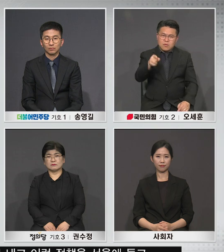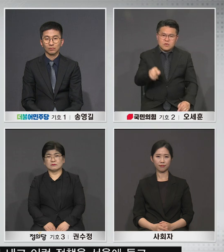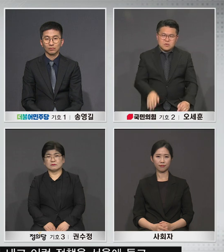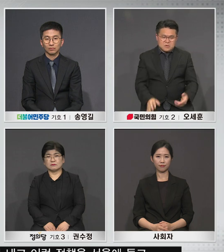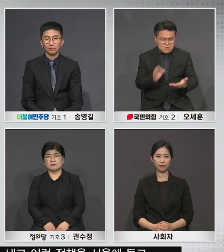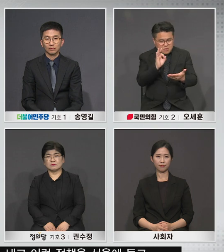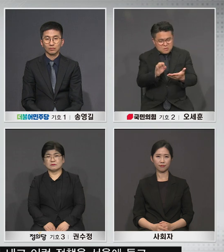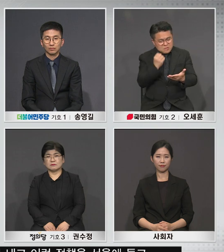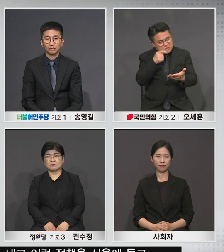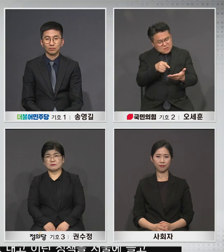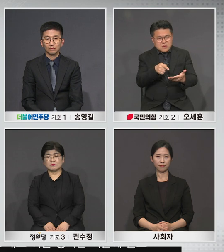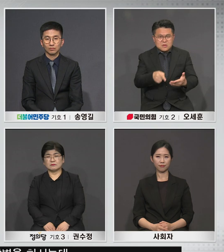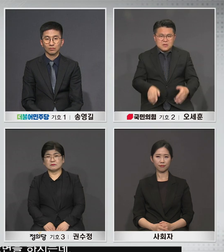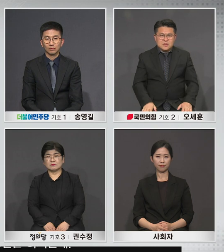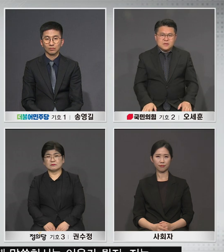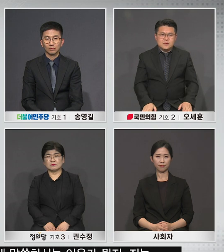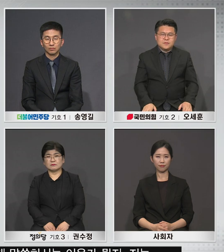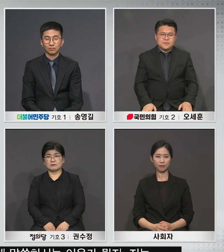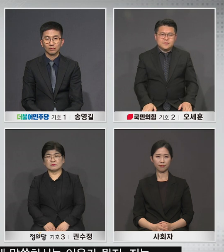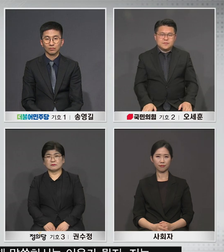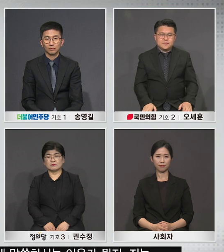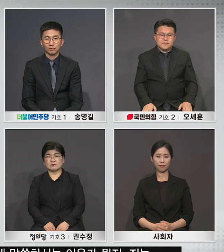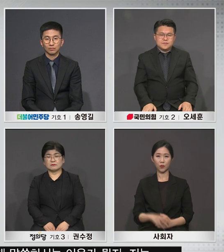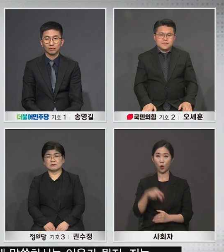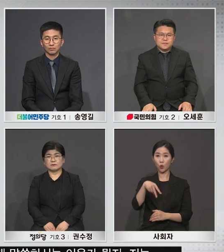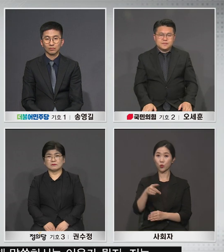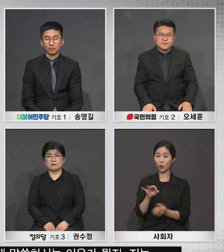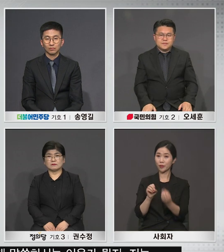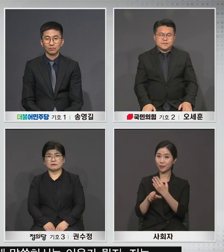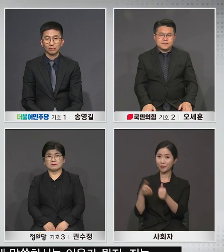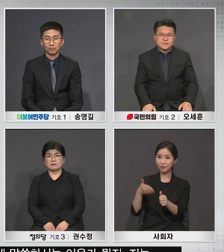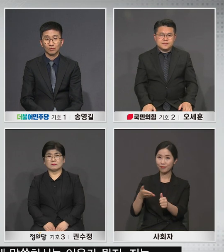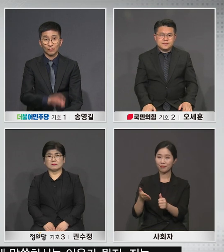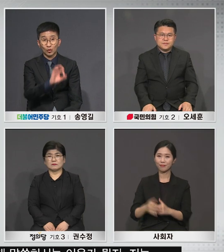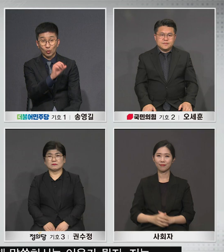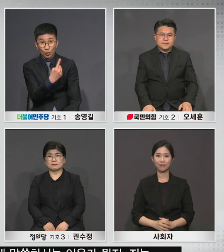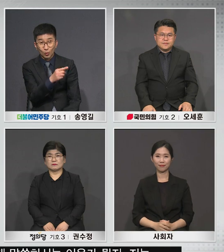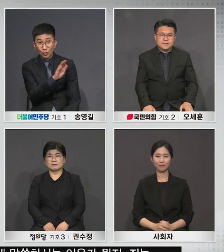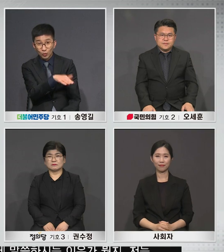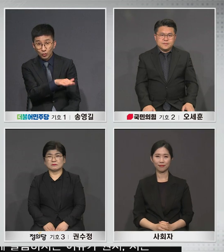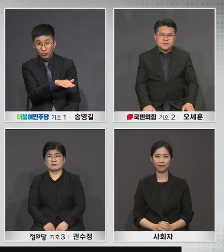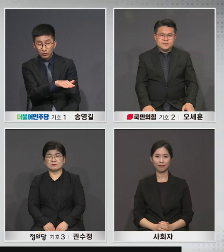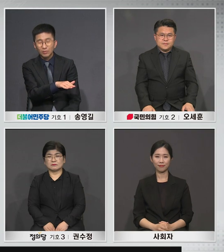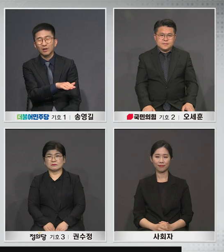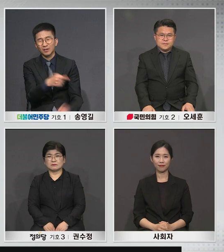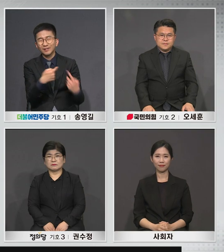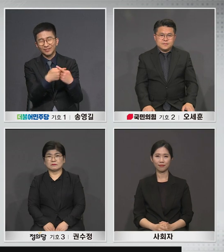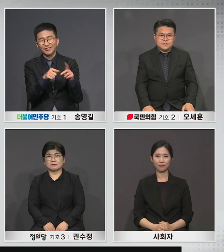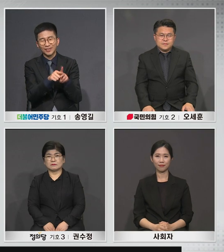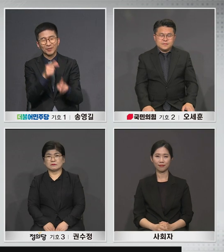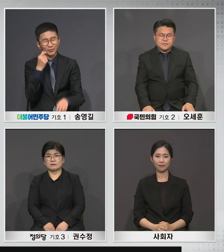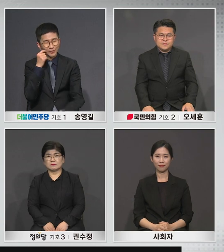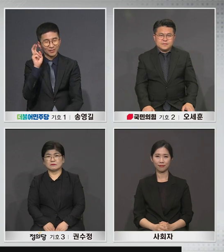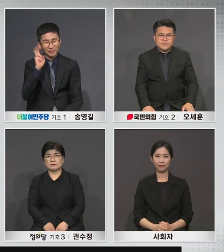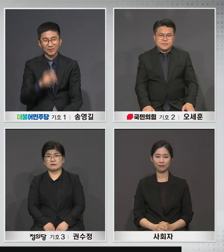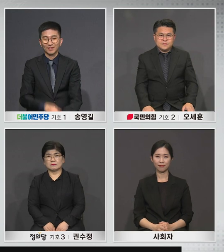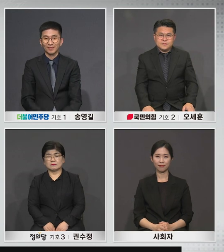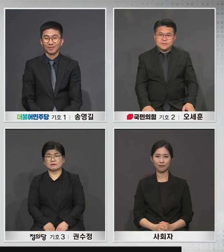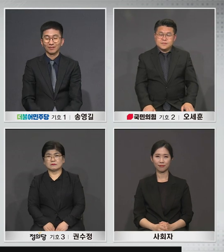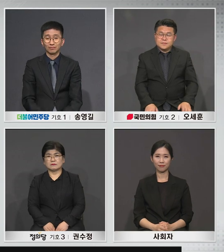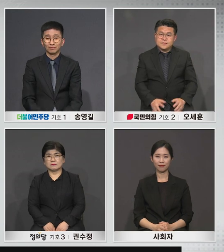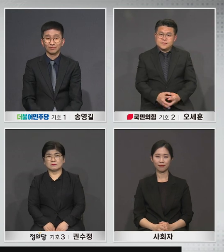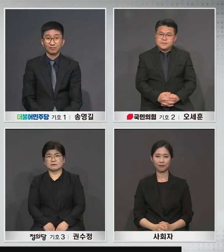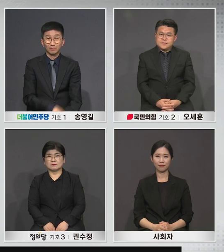보이지 않습니까? 네, 송영길 후보님 답변하시겠습니다. 네, 우리 오세훈 시장의 사고로는 이해가 안 될 것입니다. 왜냐하면 이것은 새로운